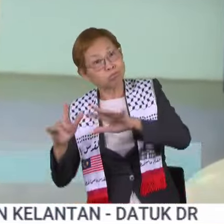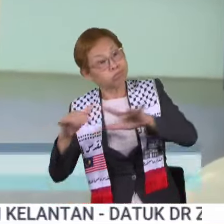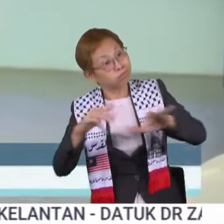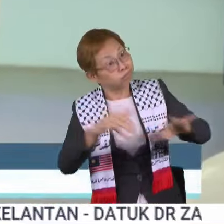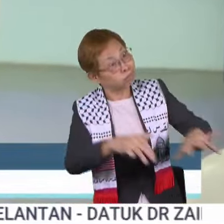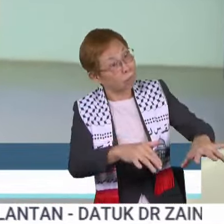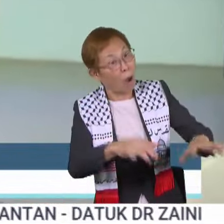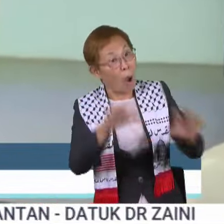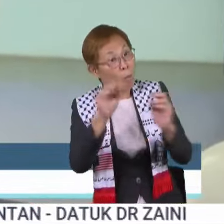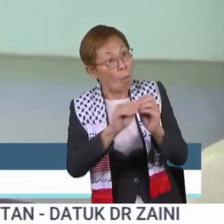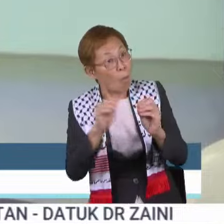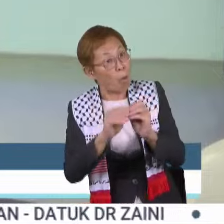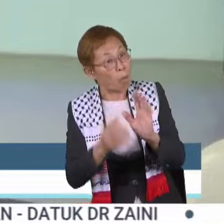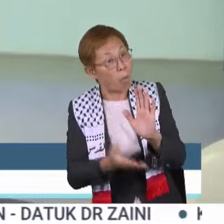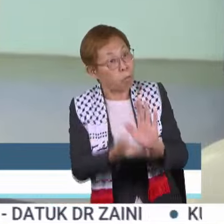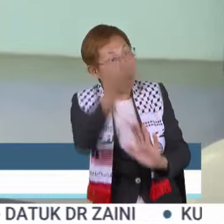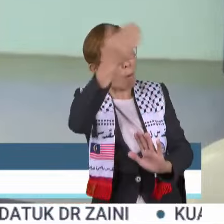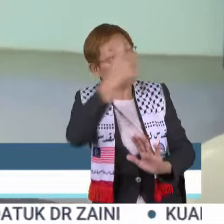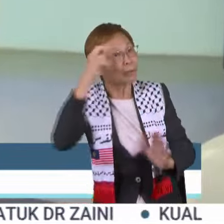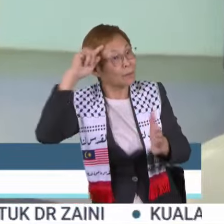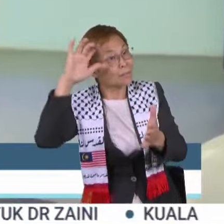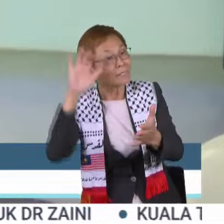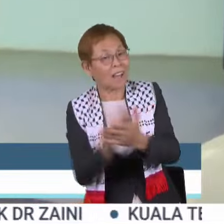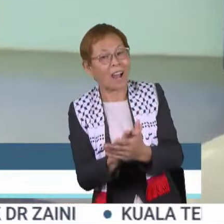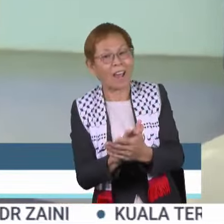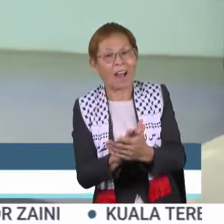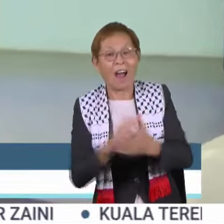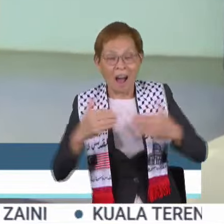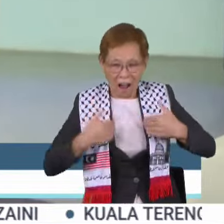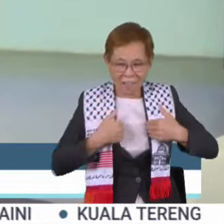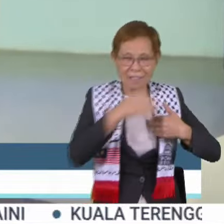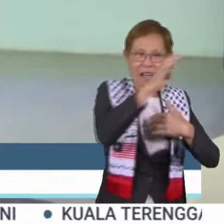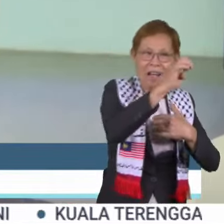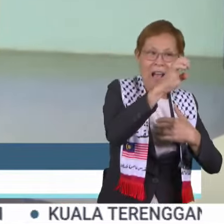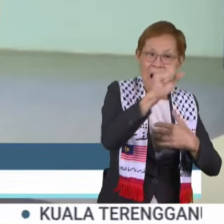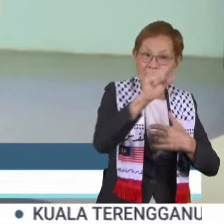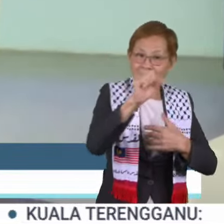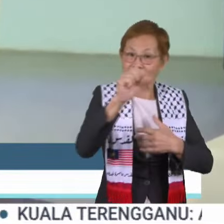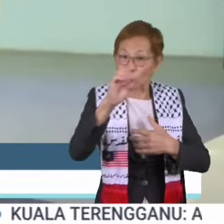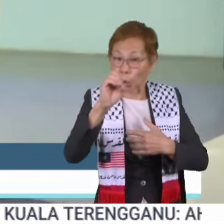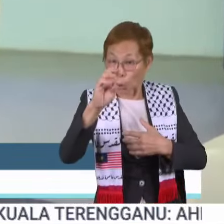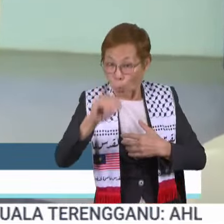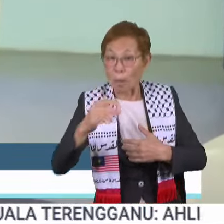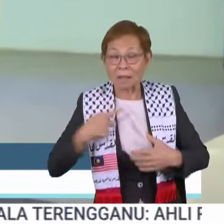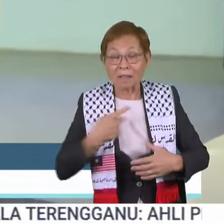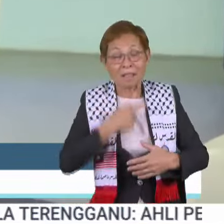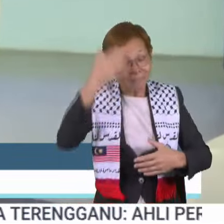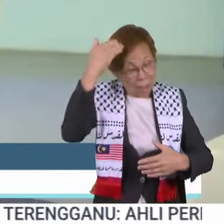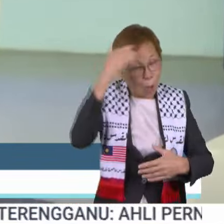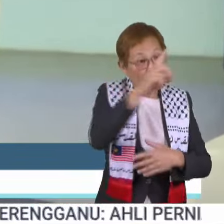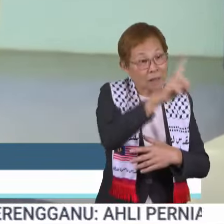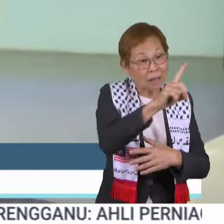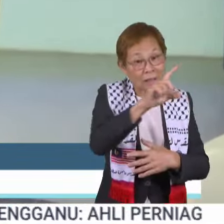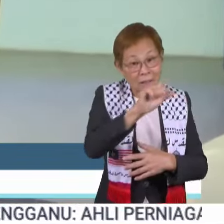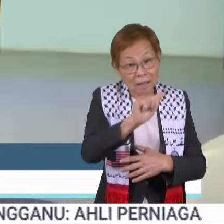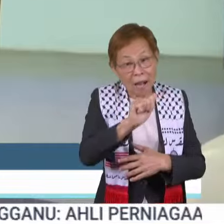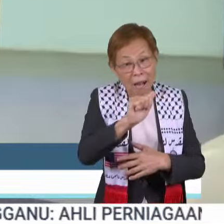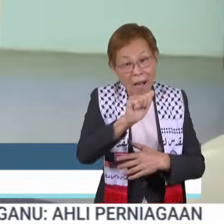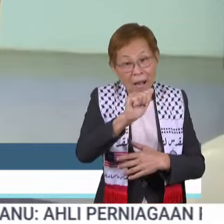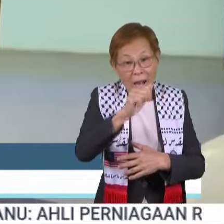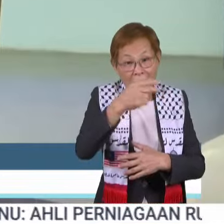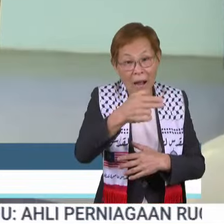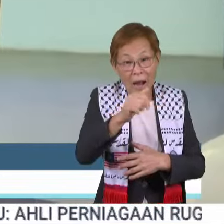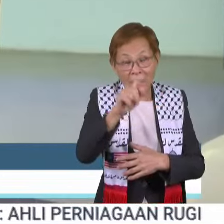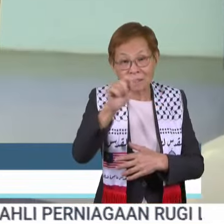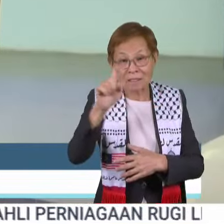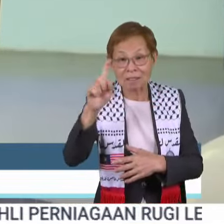ke Lahadatu semakin meningkat kerana mereka begitu yakin dengan kehadiran ESKOM. Seperti kita sedia maklum, di Lahadatu ini kita terdapat dua khazanah